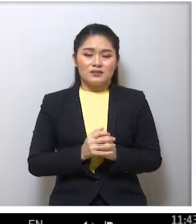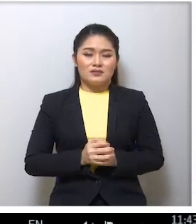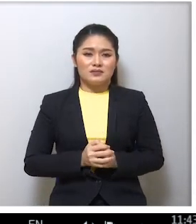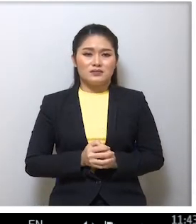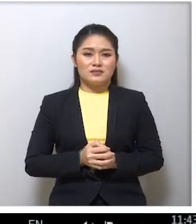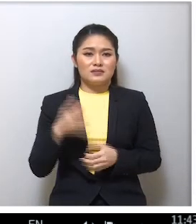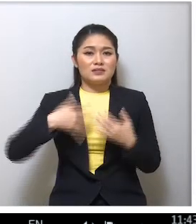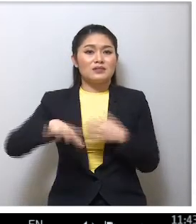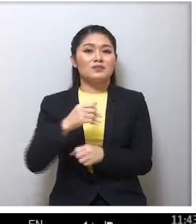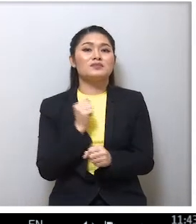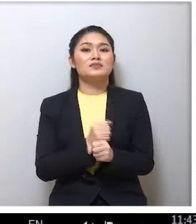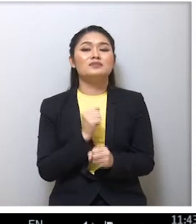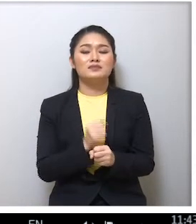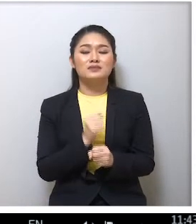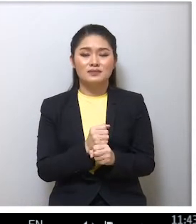การที่เราจะ